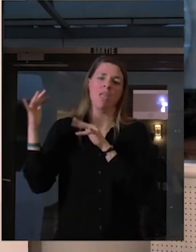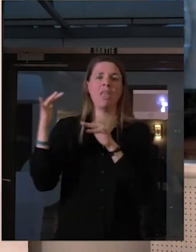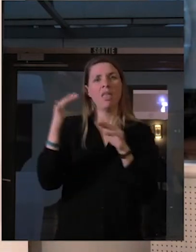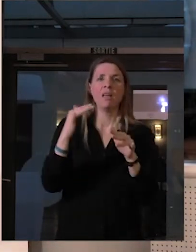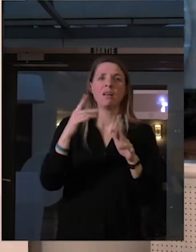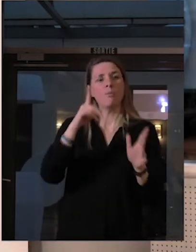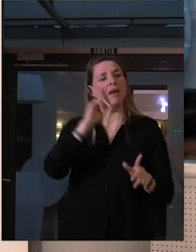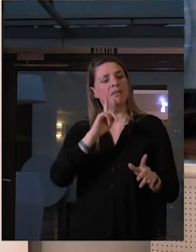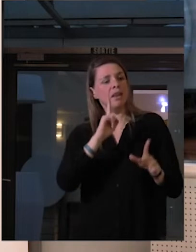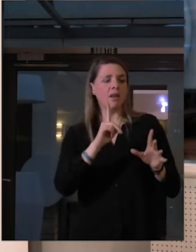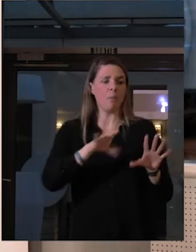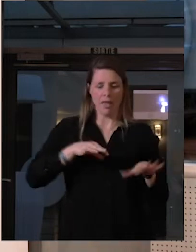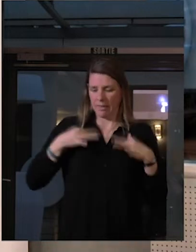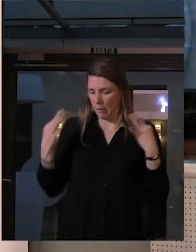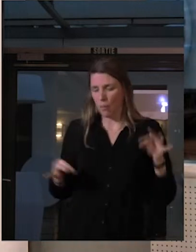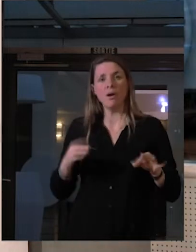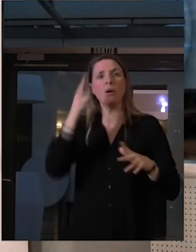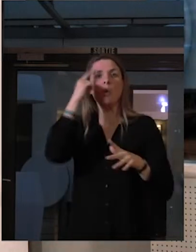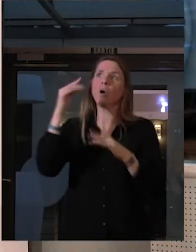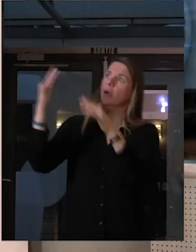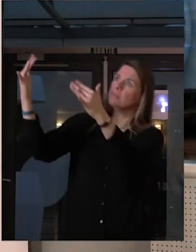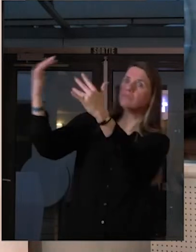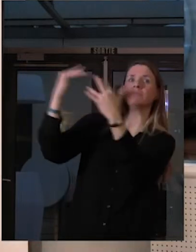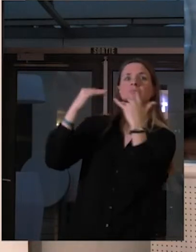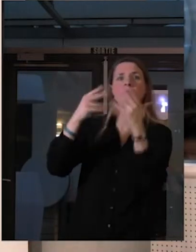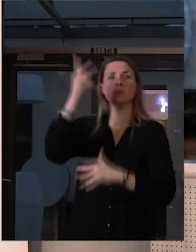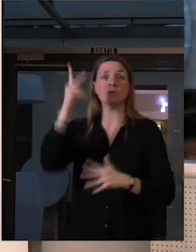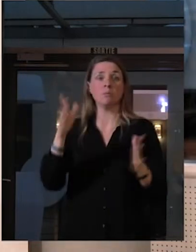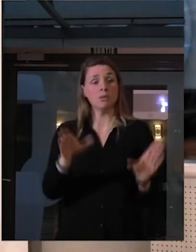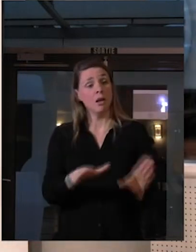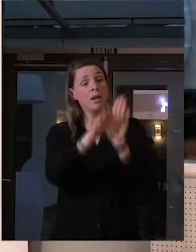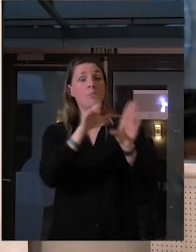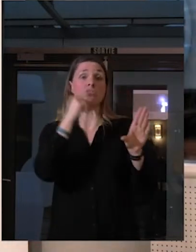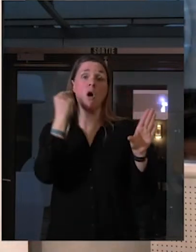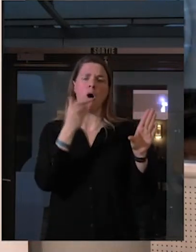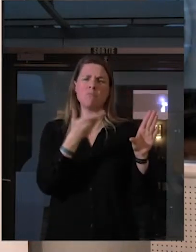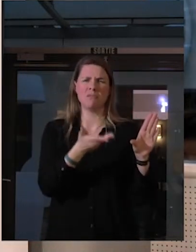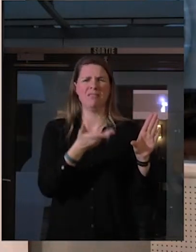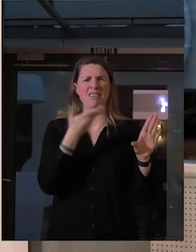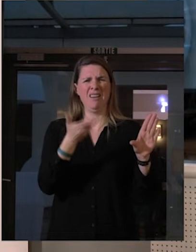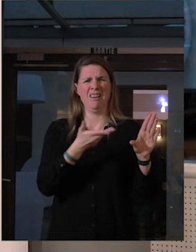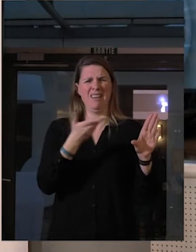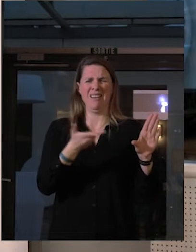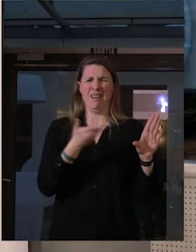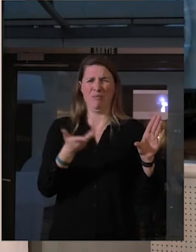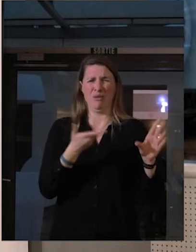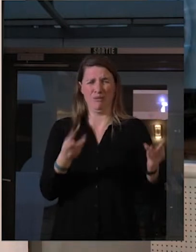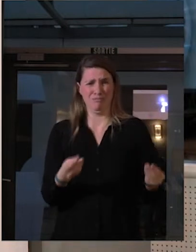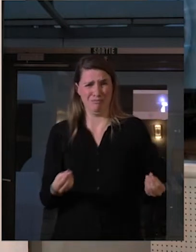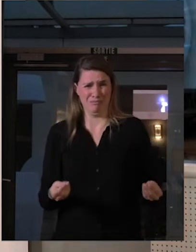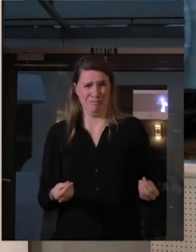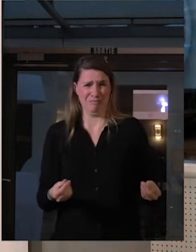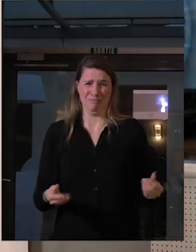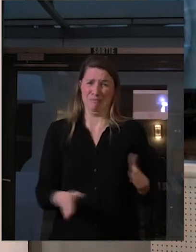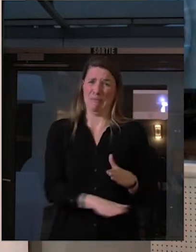les filles pour faire venir les spectateurs. Donc en plus, ça donne une image des hommes qui est assez primaire à mon goût et qui pour